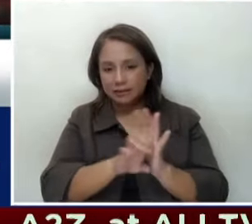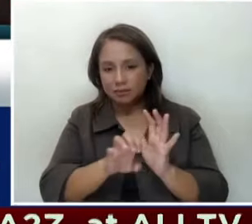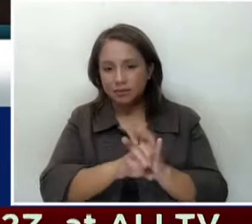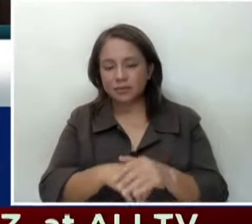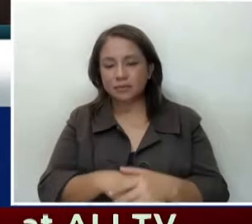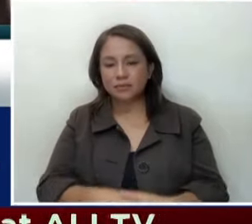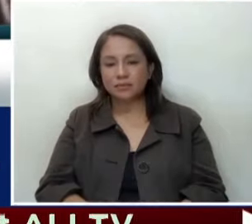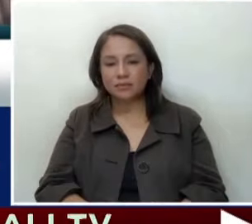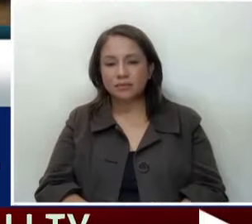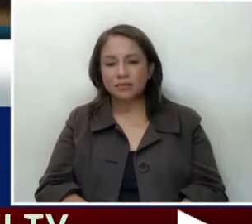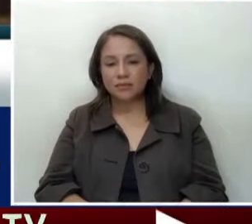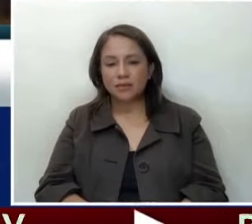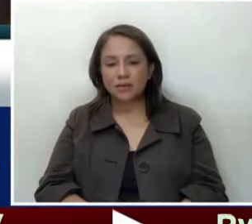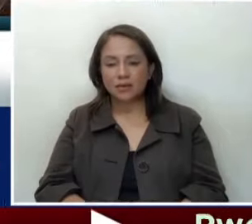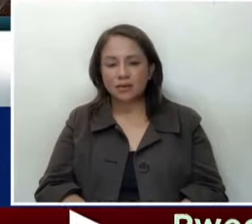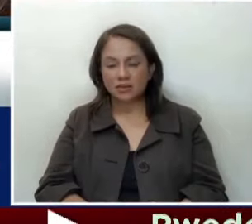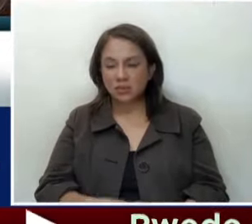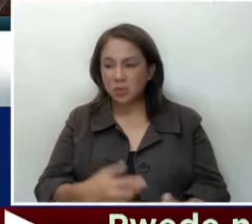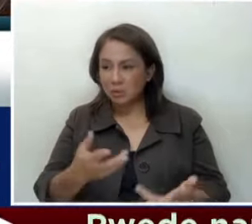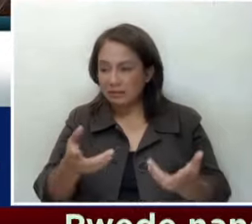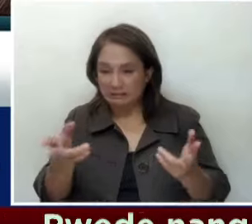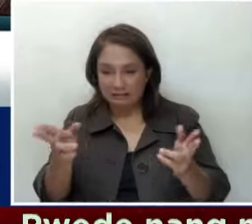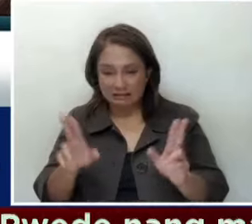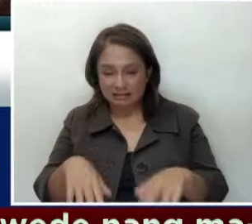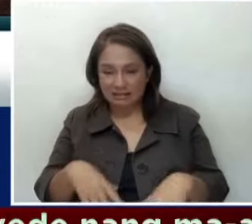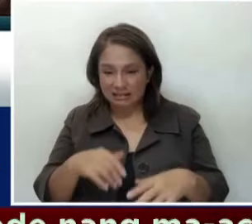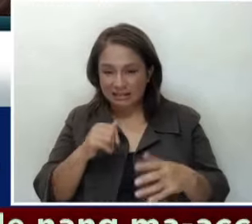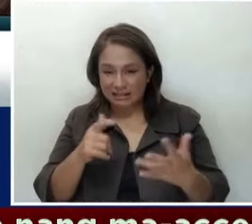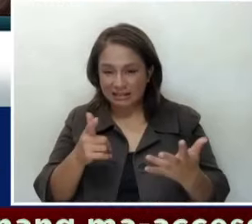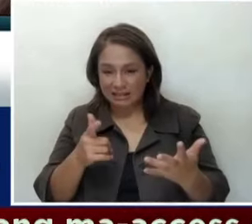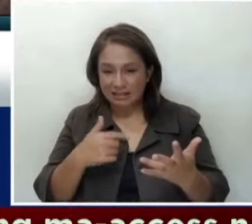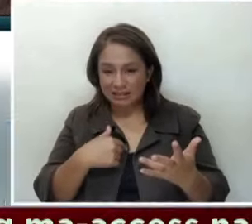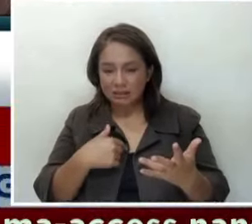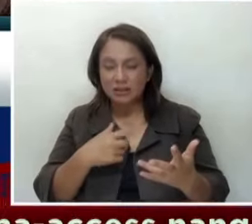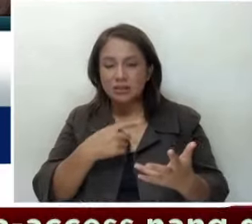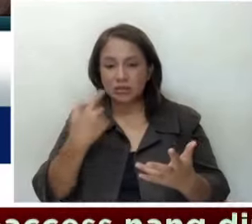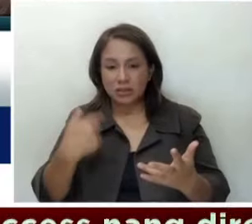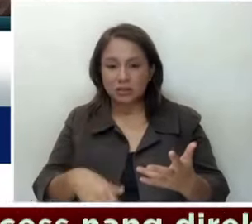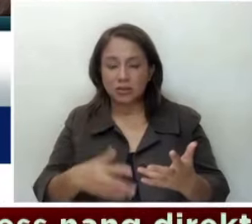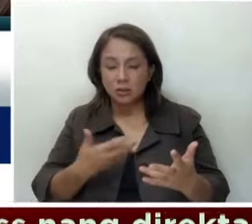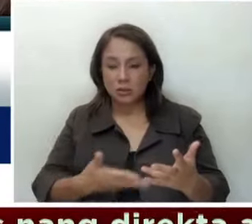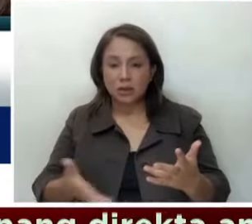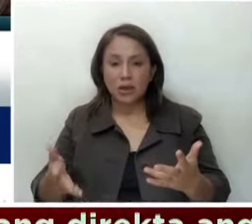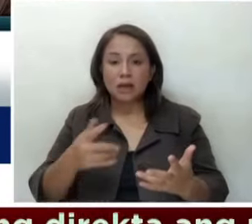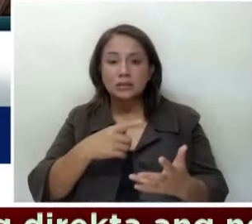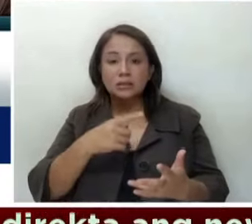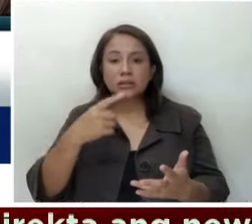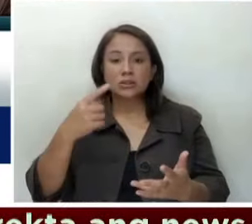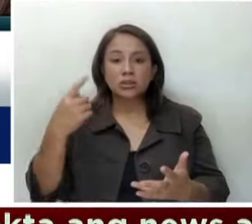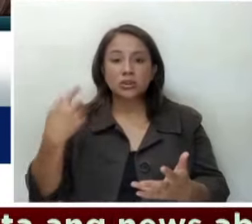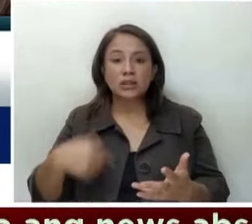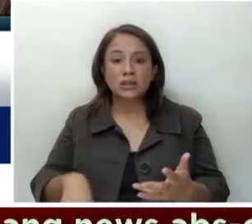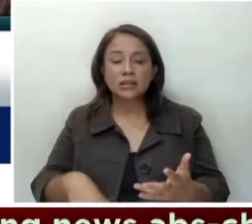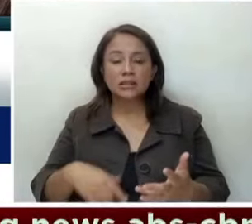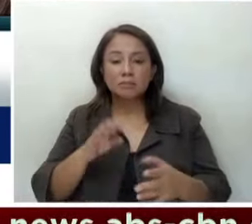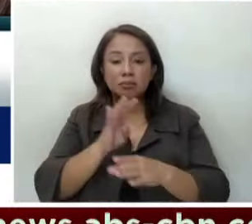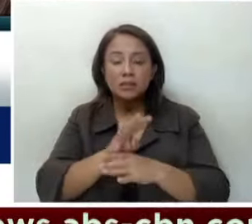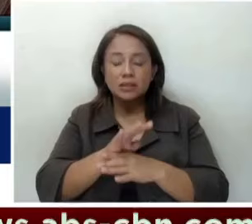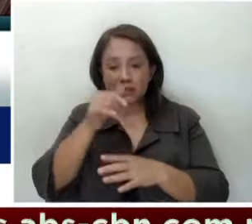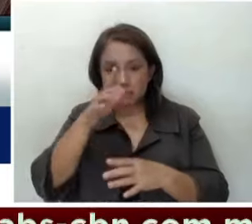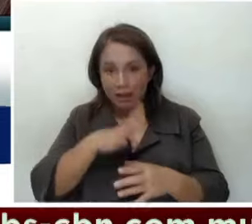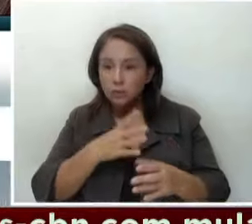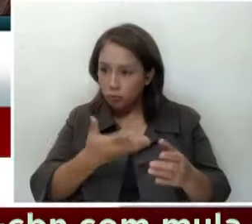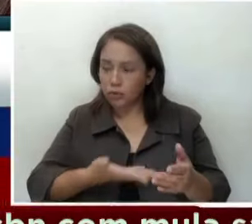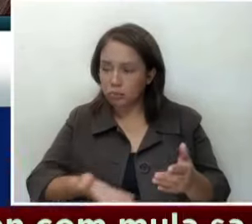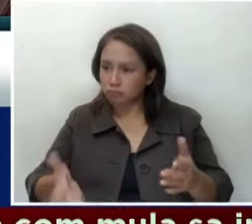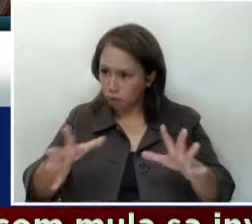is this a mere coincidence? Chinese tourists that we welcome. There are Chinese businessmen that we welcome as